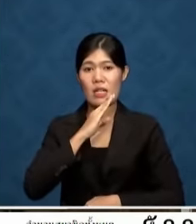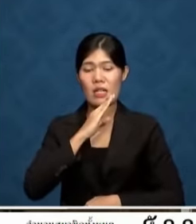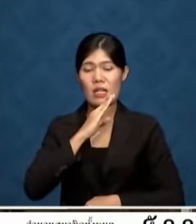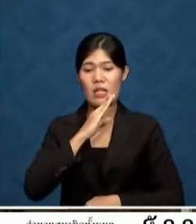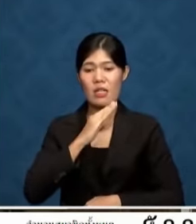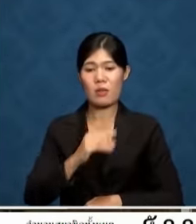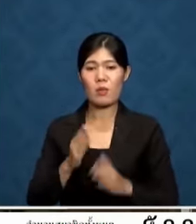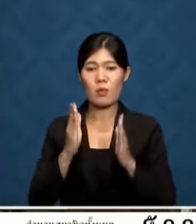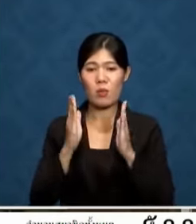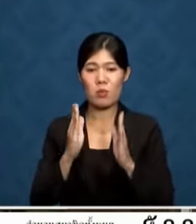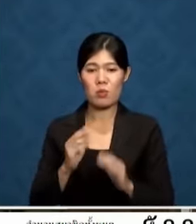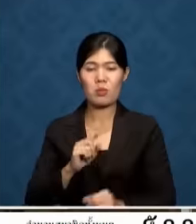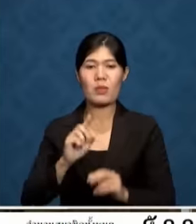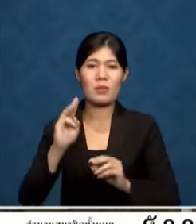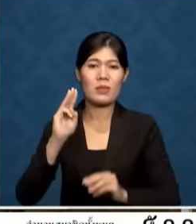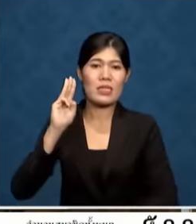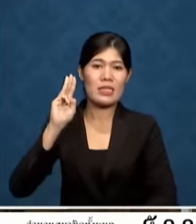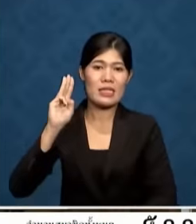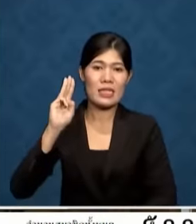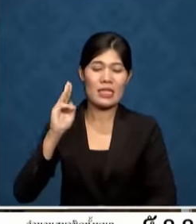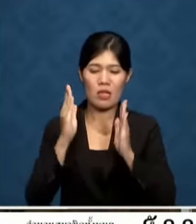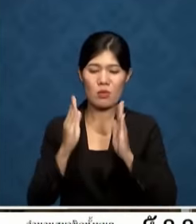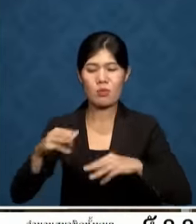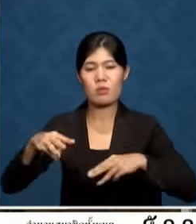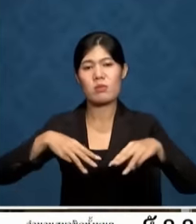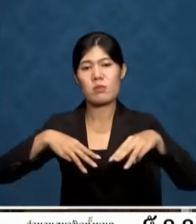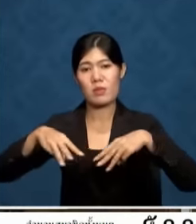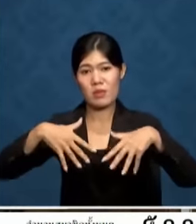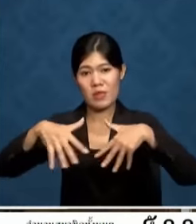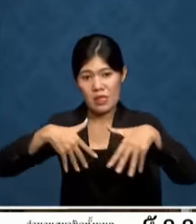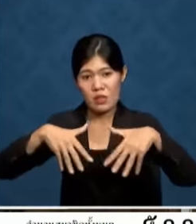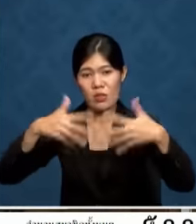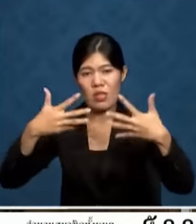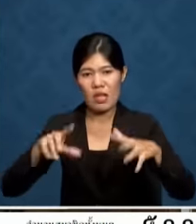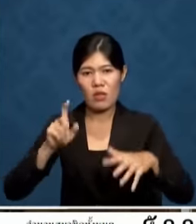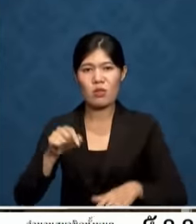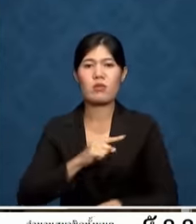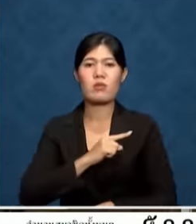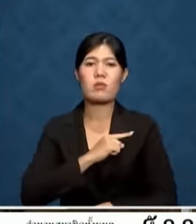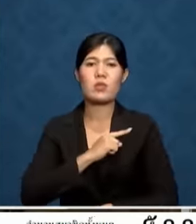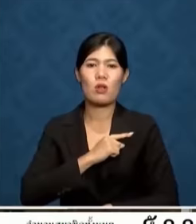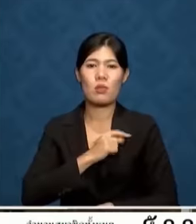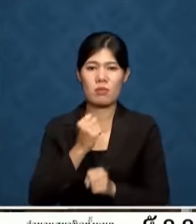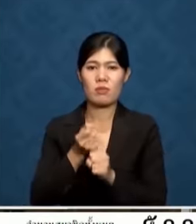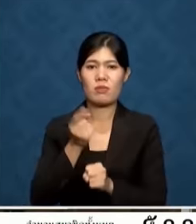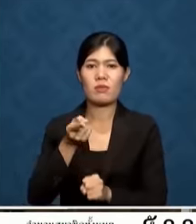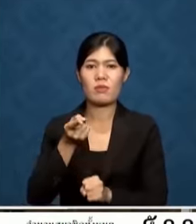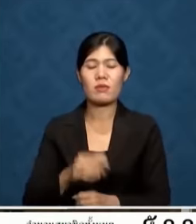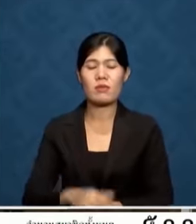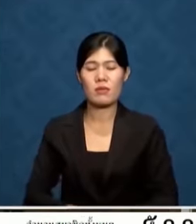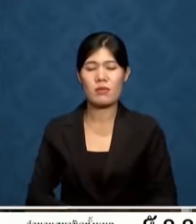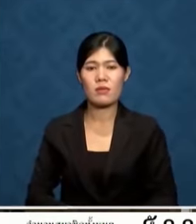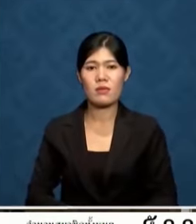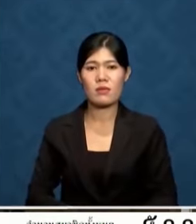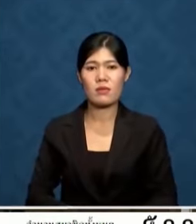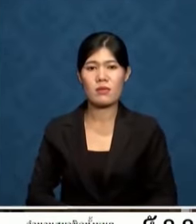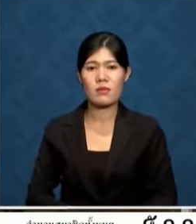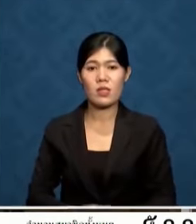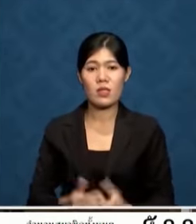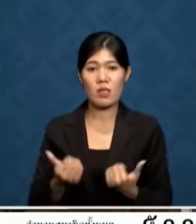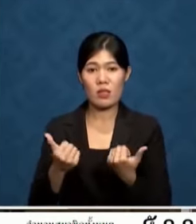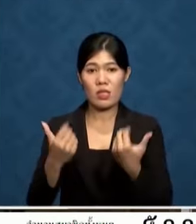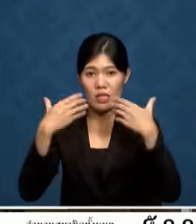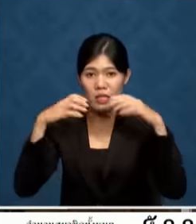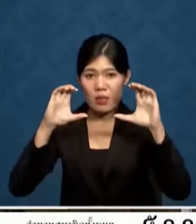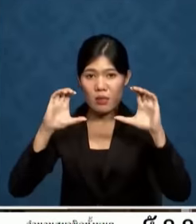แล้วต้องมีความรับผิดชอบล่าสุดรัฐบาลแถลงเรื่อง